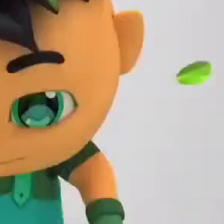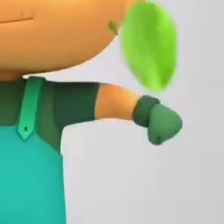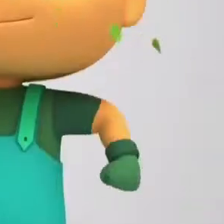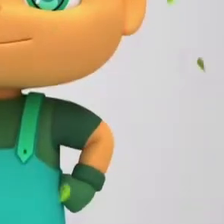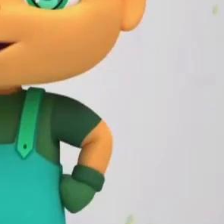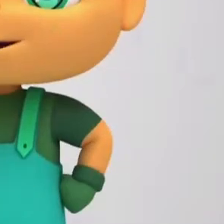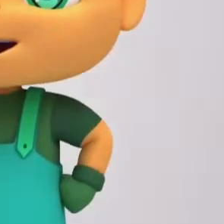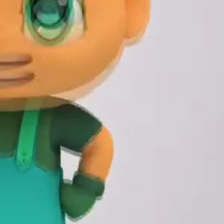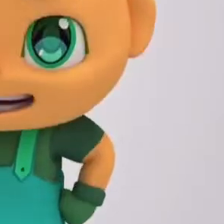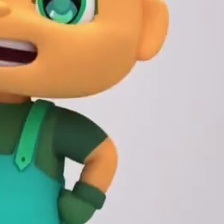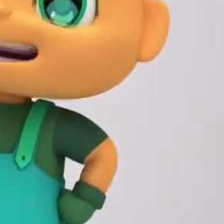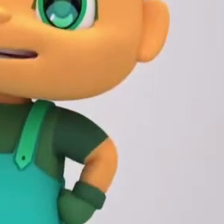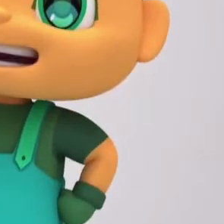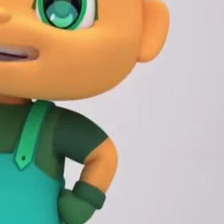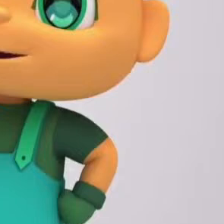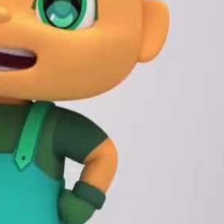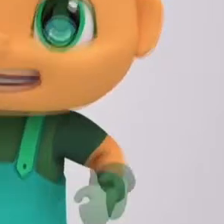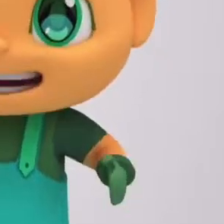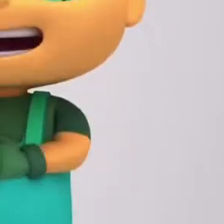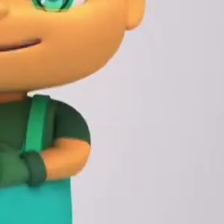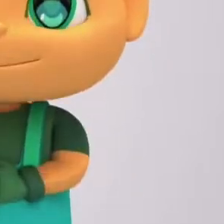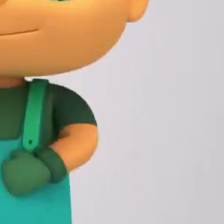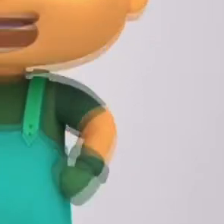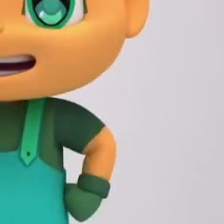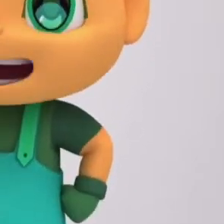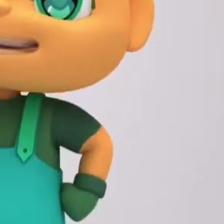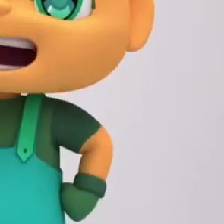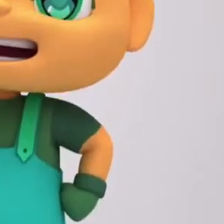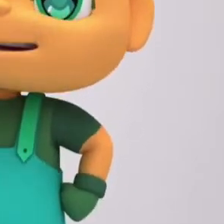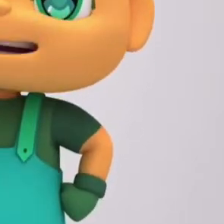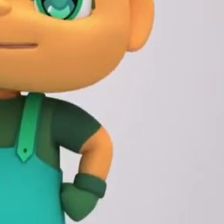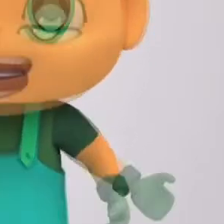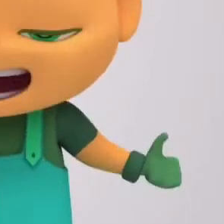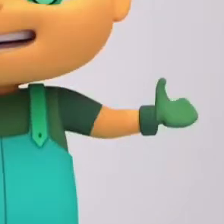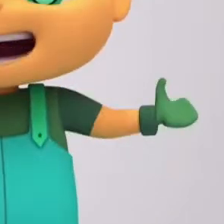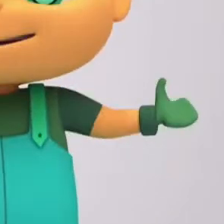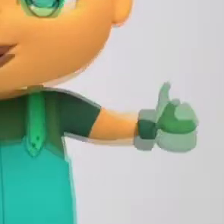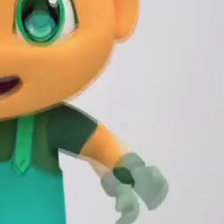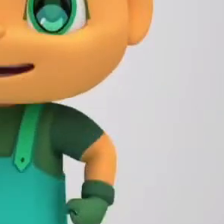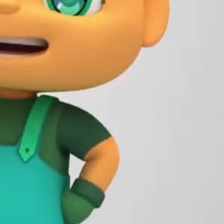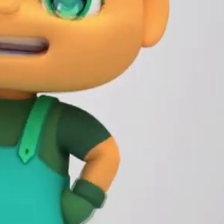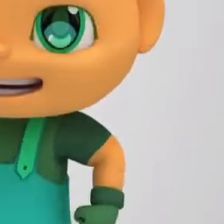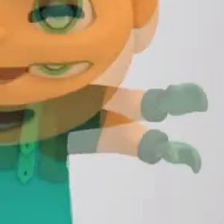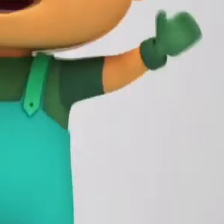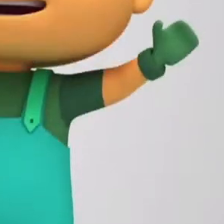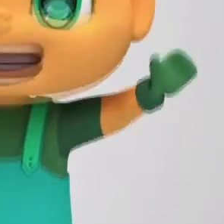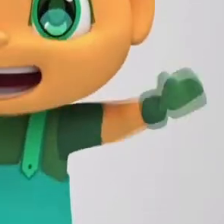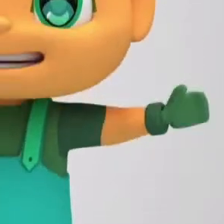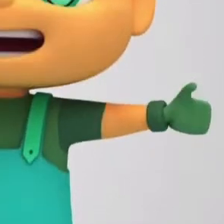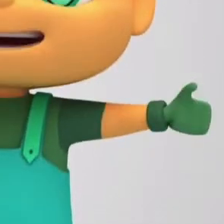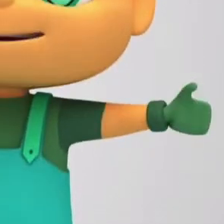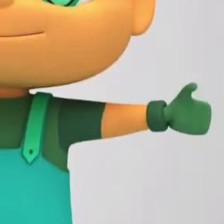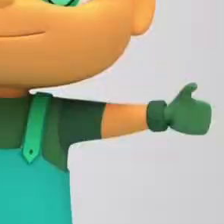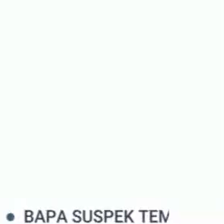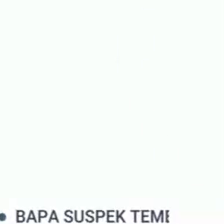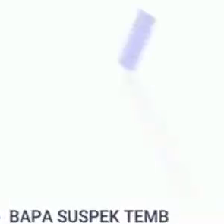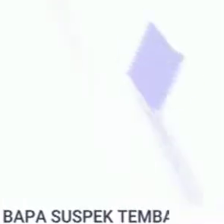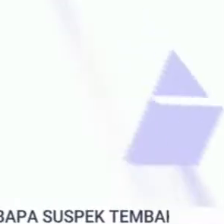Malaysia pokok kita kehidupan kita Marilah bersama-sama menjayakan program penghijauan